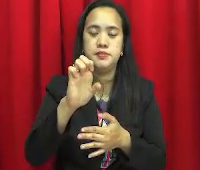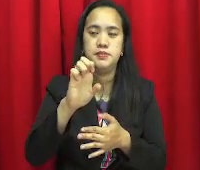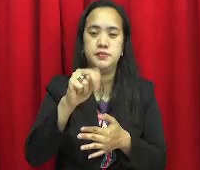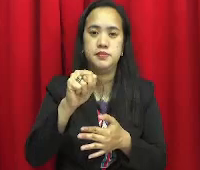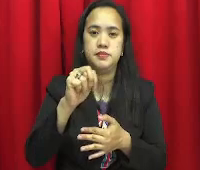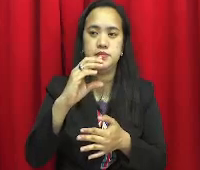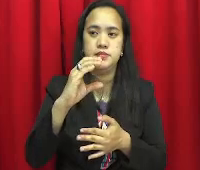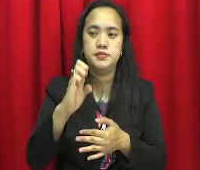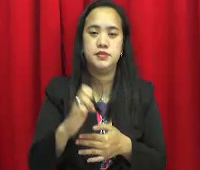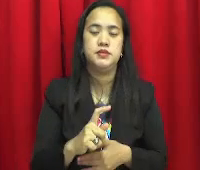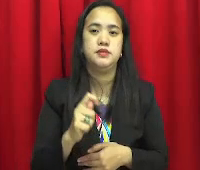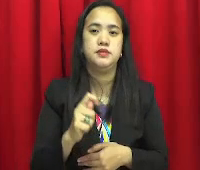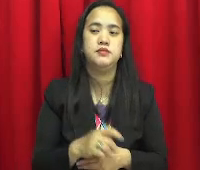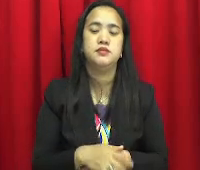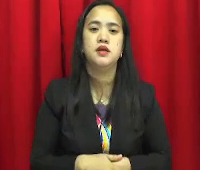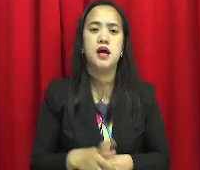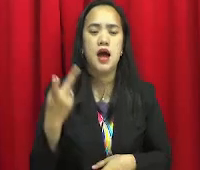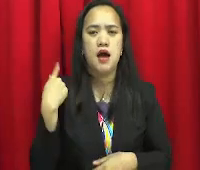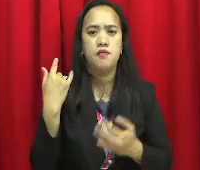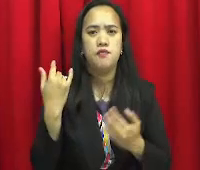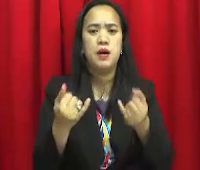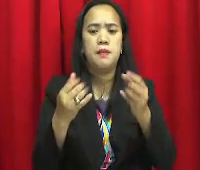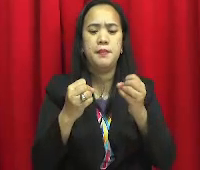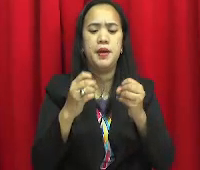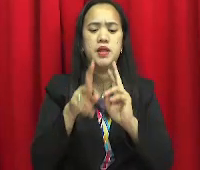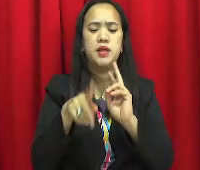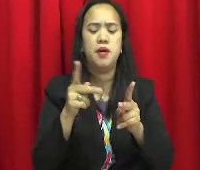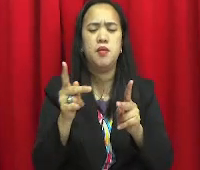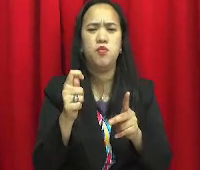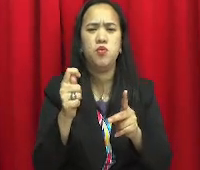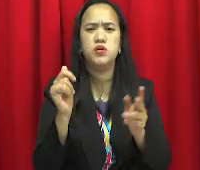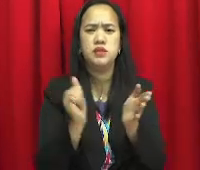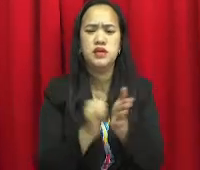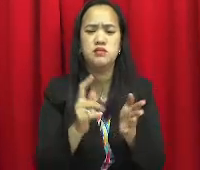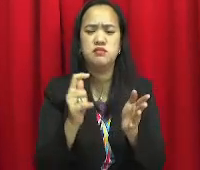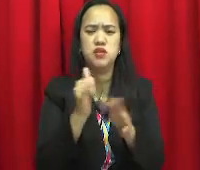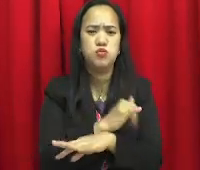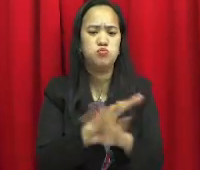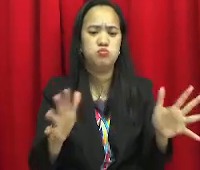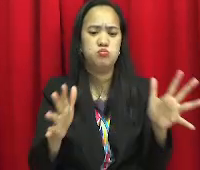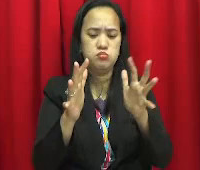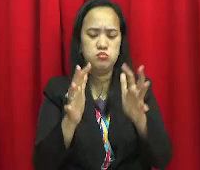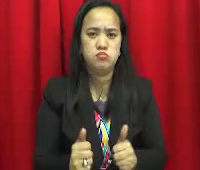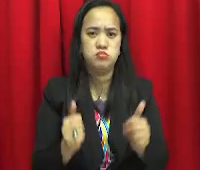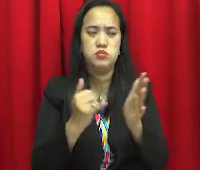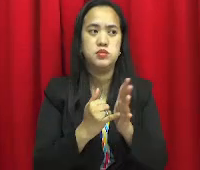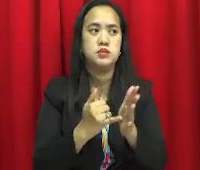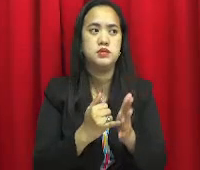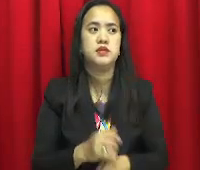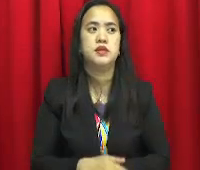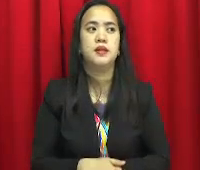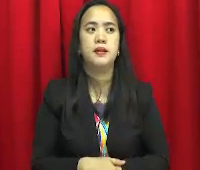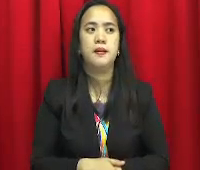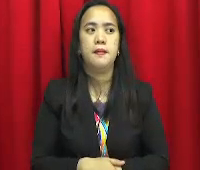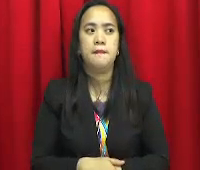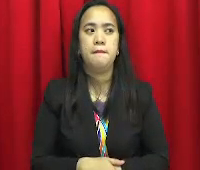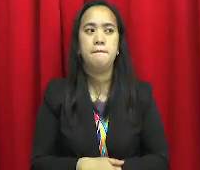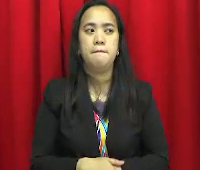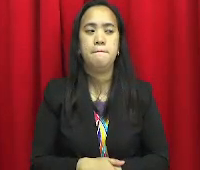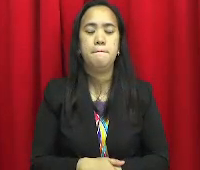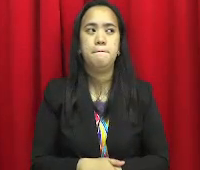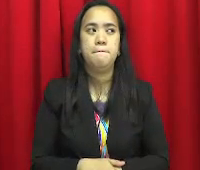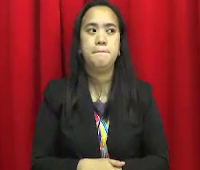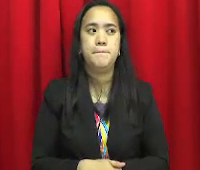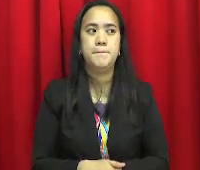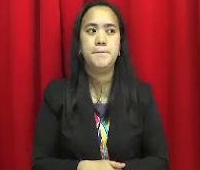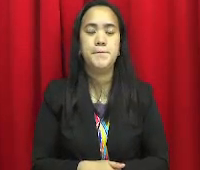na inaayawan yan eh. Inaayawan yan. Pero ako nagpapasalamat sa Panginoon. Aywan ko lang kung matutuloy mamaya yung counseling ko pa.